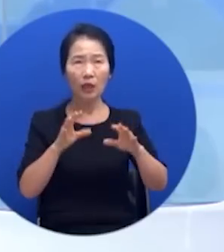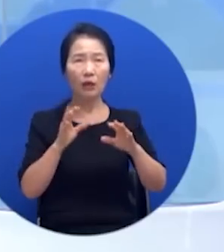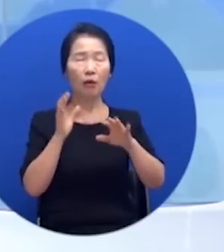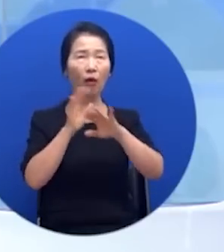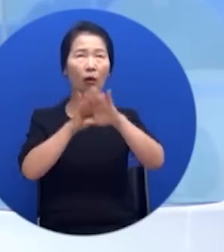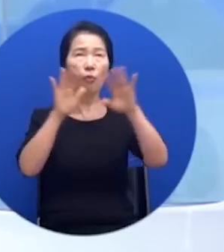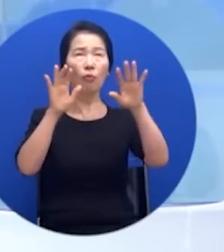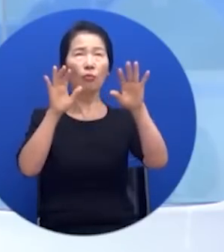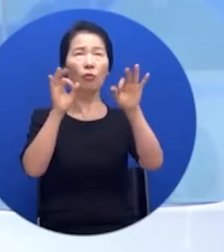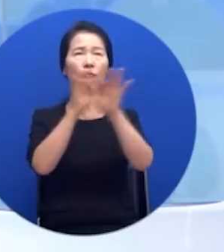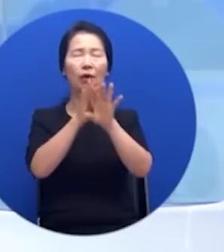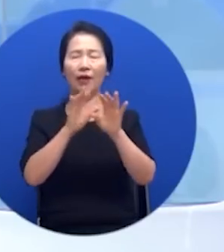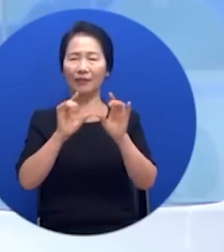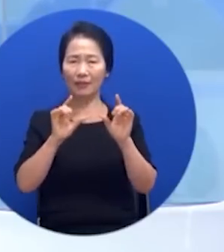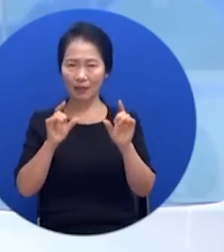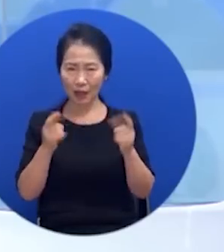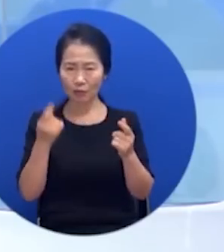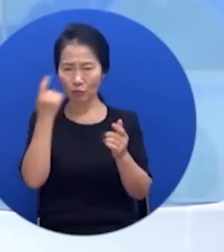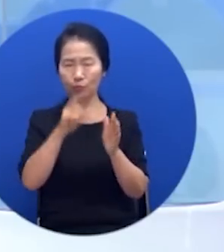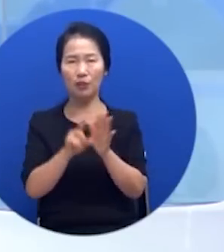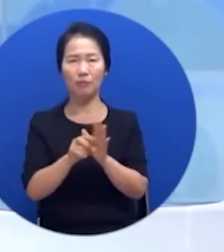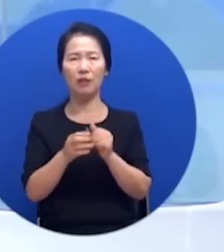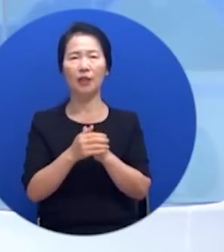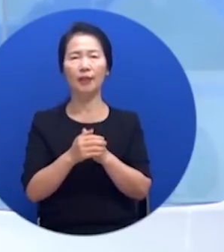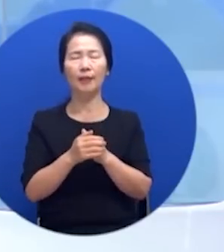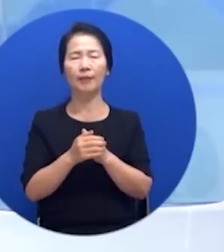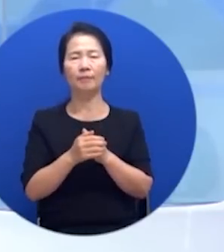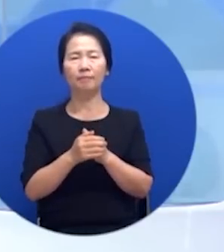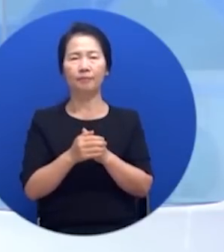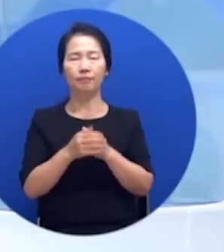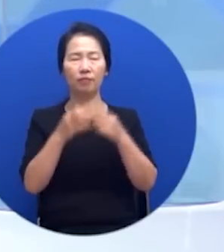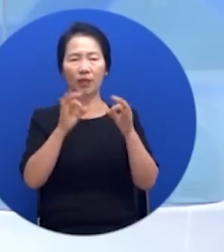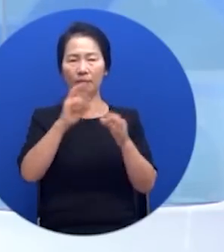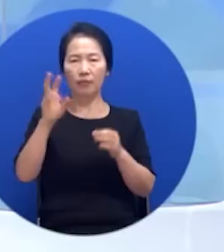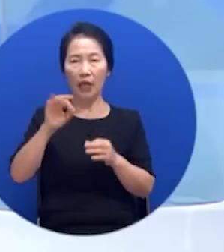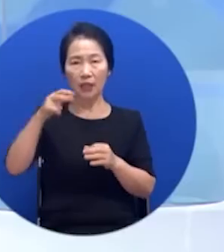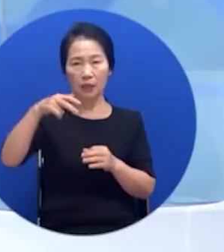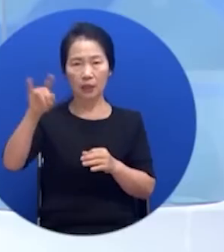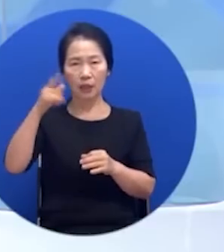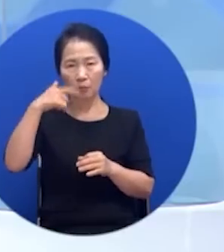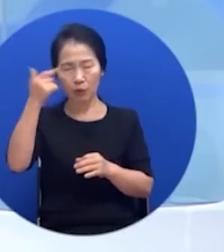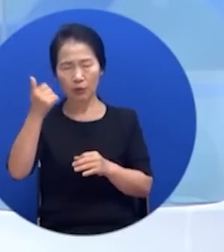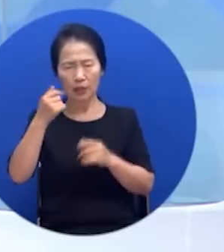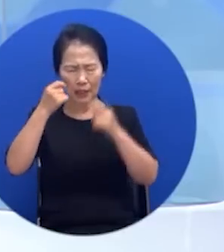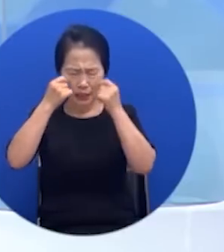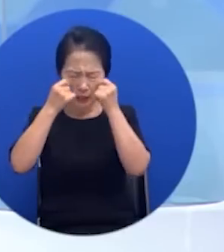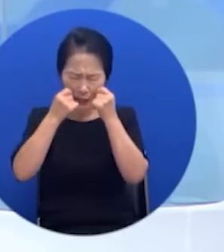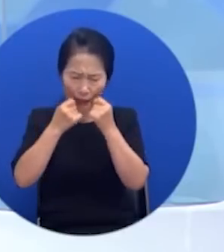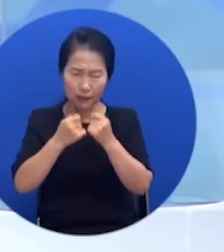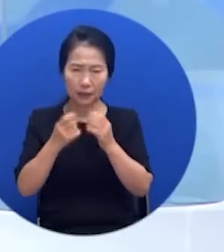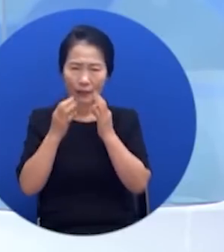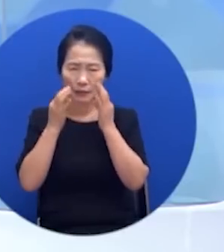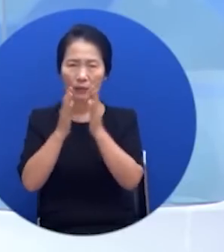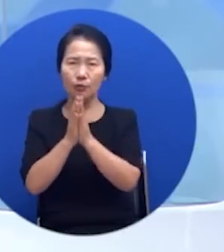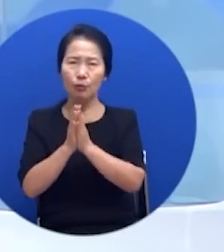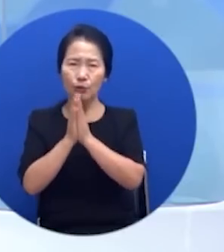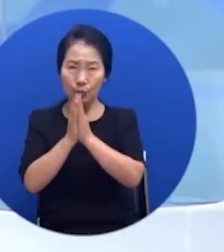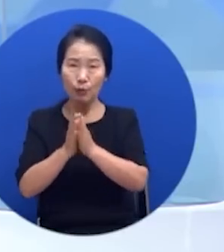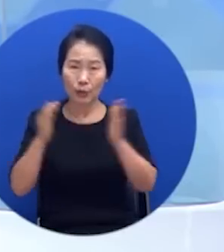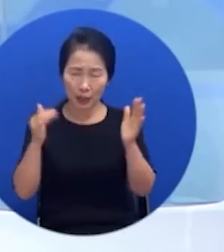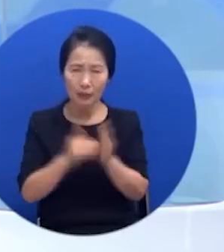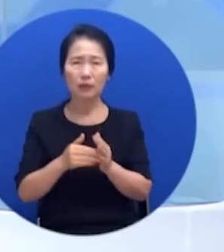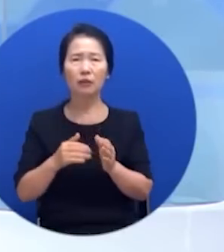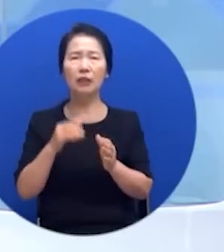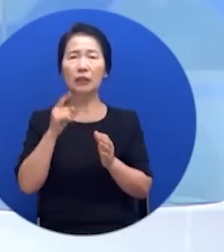않을 것입니다. 조금 전에 존경하는 김양재 목사님께서 눈물 흘린 기도를 하셨습니다. 그